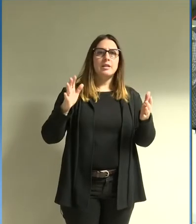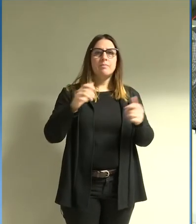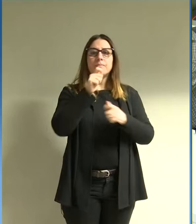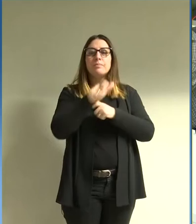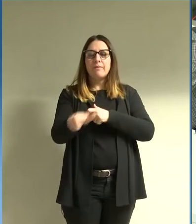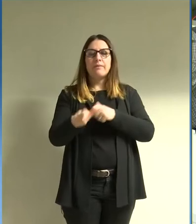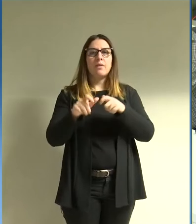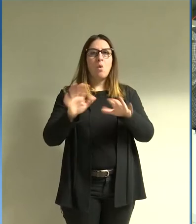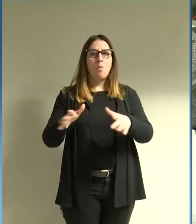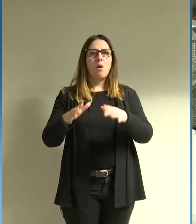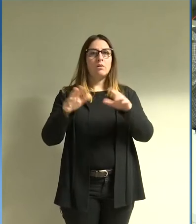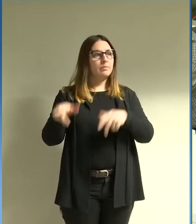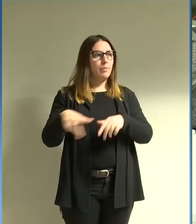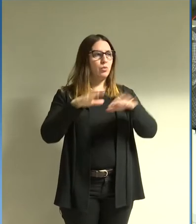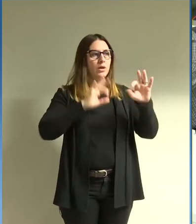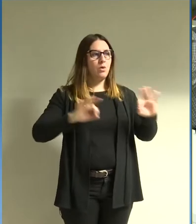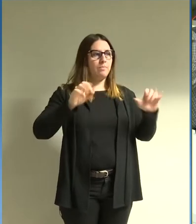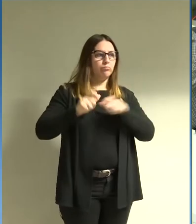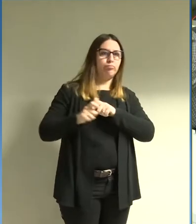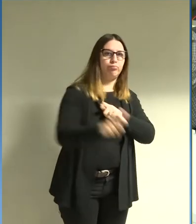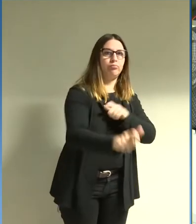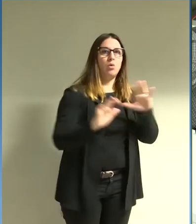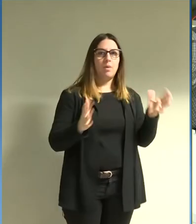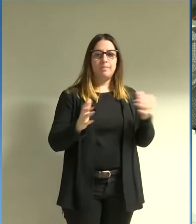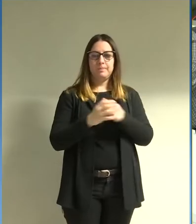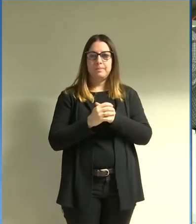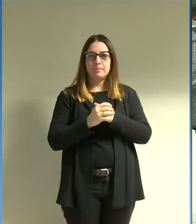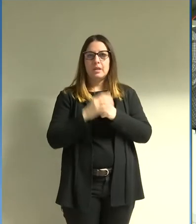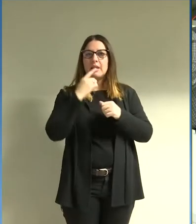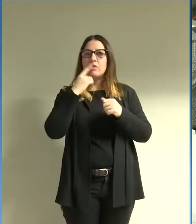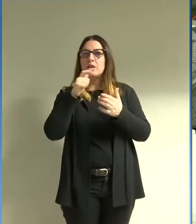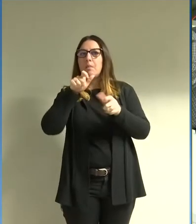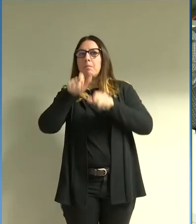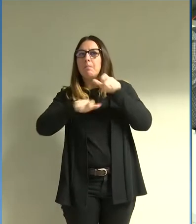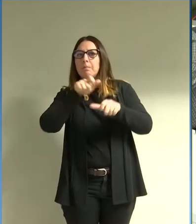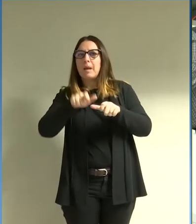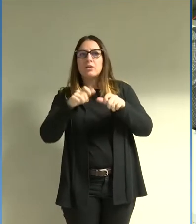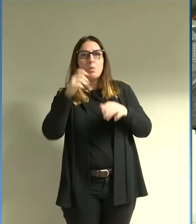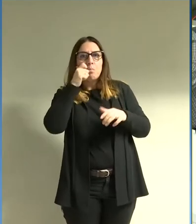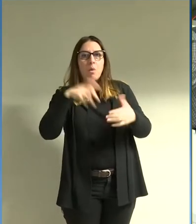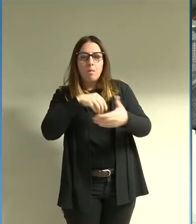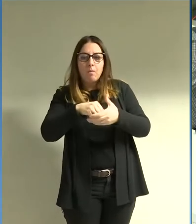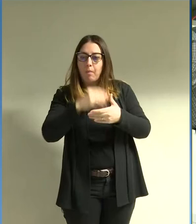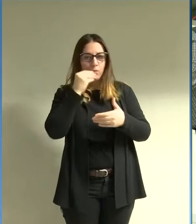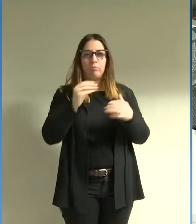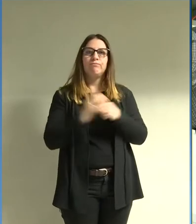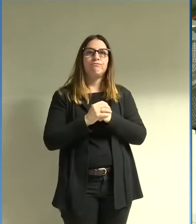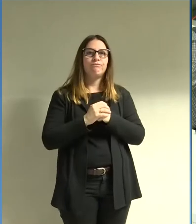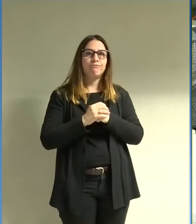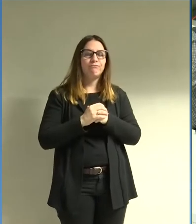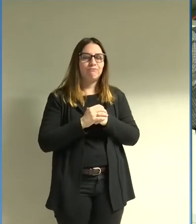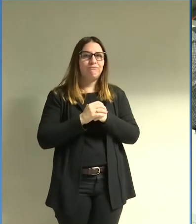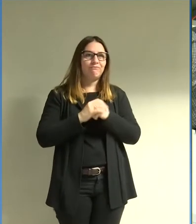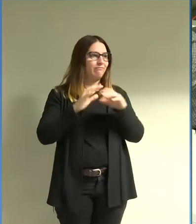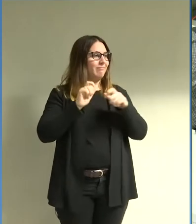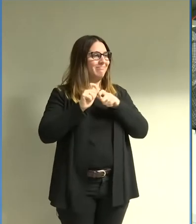les empêcher d'être présent et pour répondre à la suite c'est que je vais pas